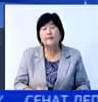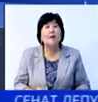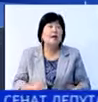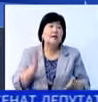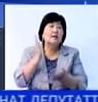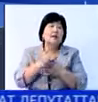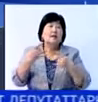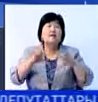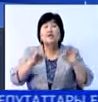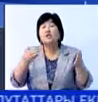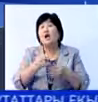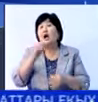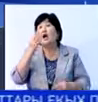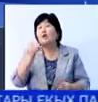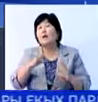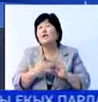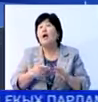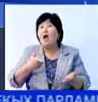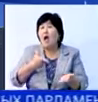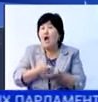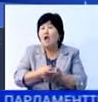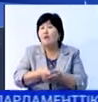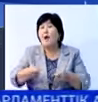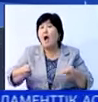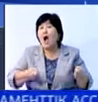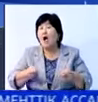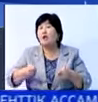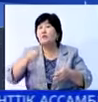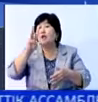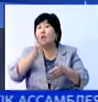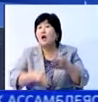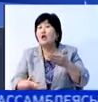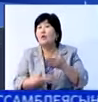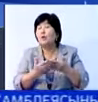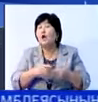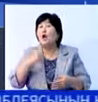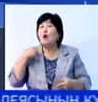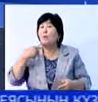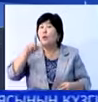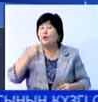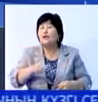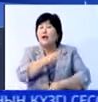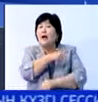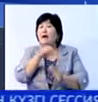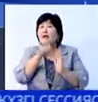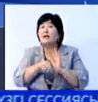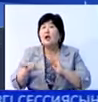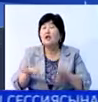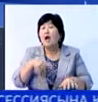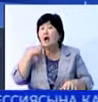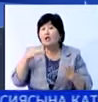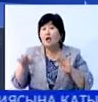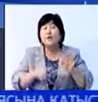Тікелей эфирде жаңалықтар. Қармақшы ауданында алимент және әкімшілік айыппұлдарды өндіру мақсатында борышкер рейдтік іс-шарасы жүргізілуде. Аталмыш